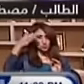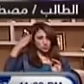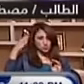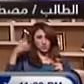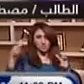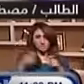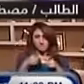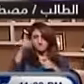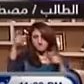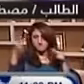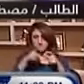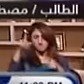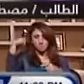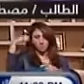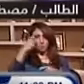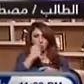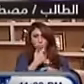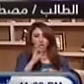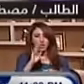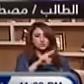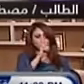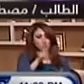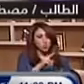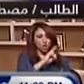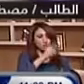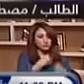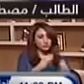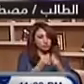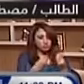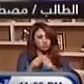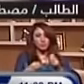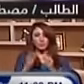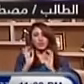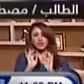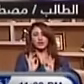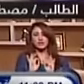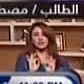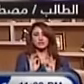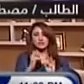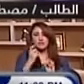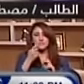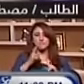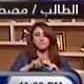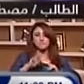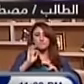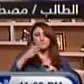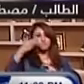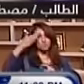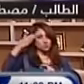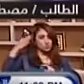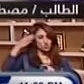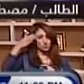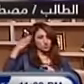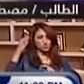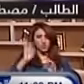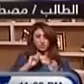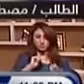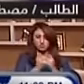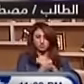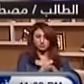تخرج. دور المجلس الاستشاري الرئيس انصحه انه يغيره، مش المجلس، يغير